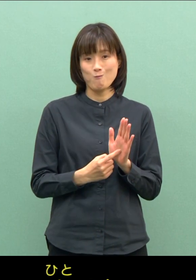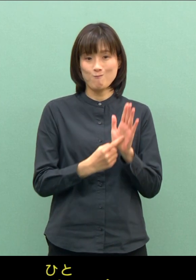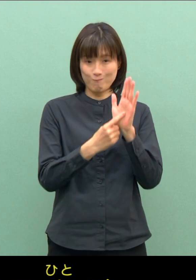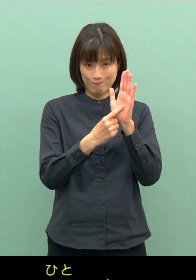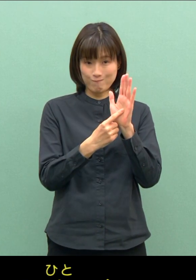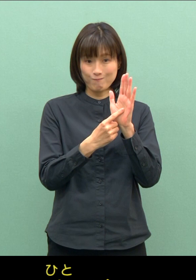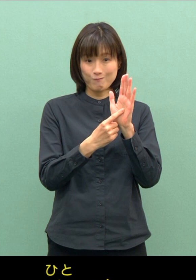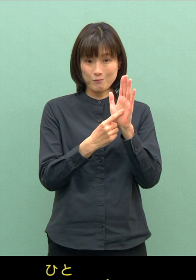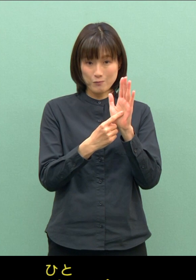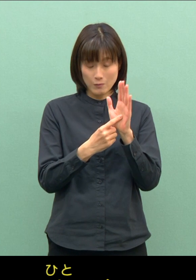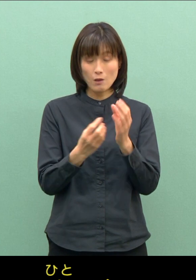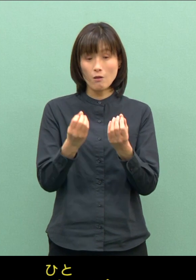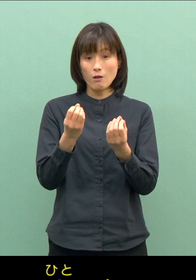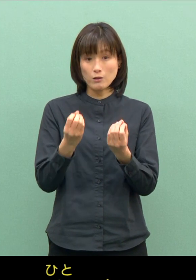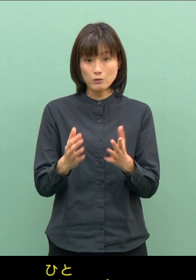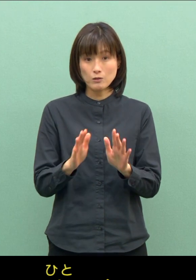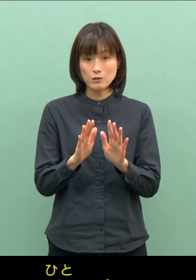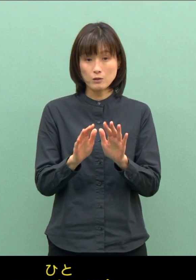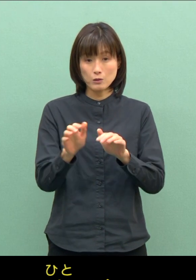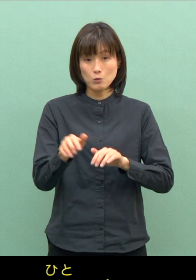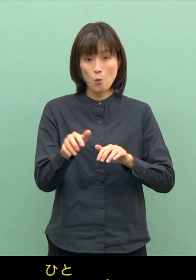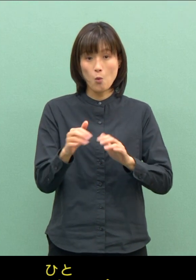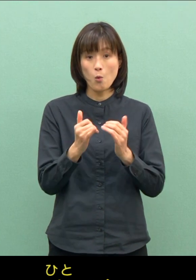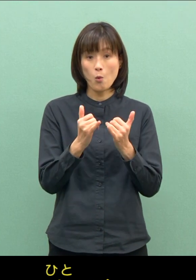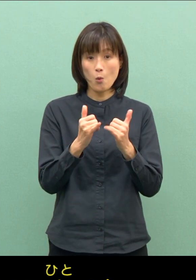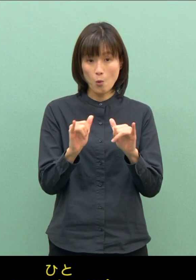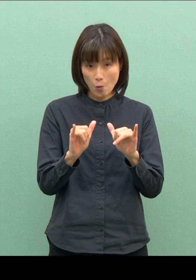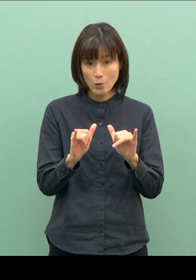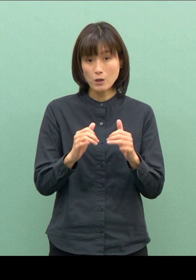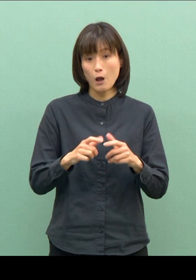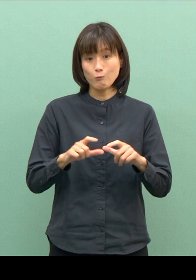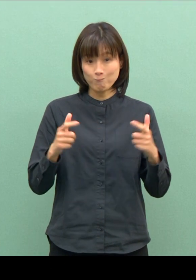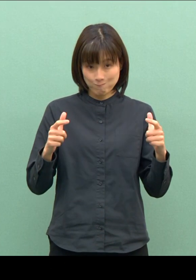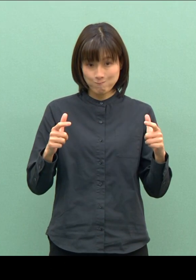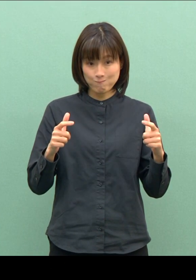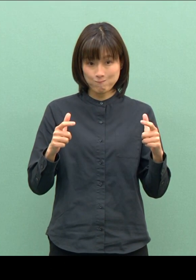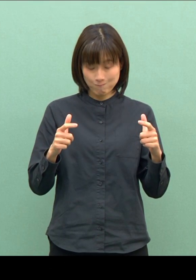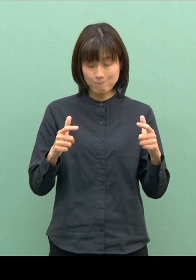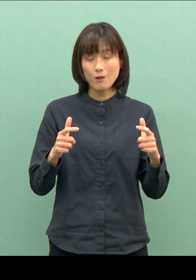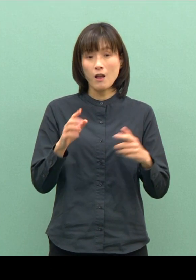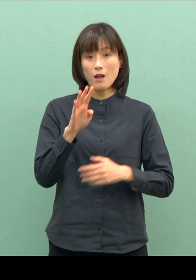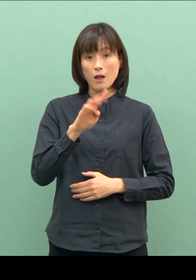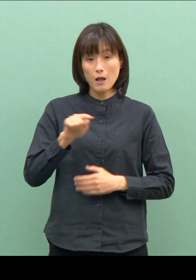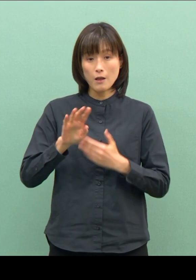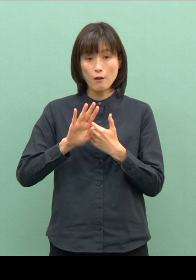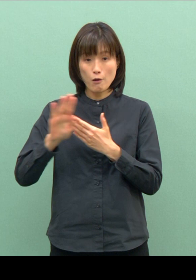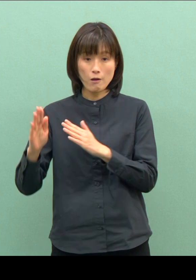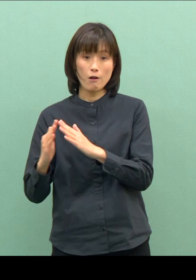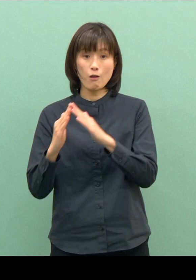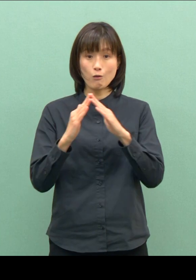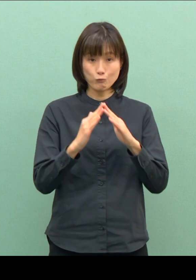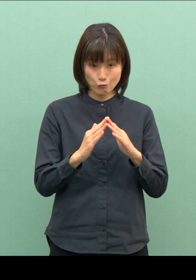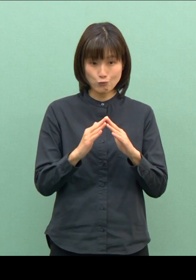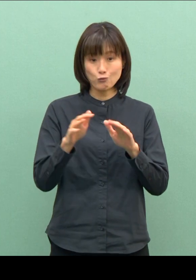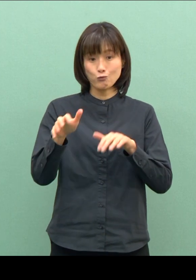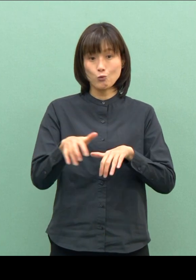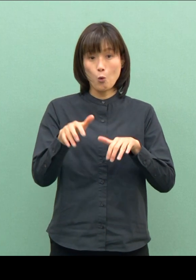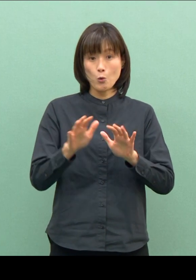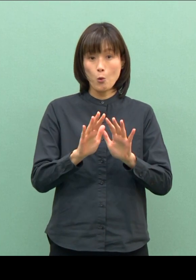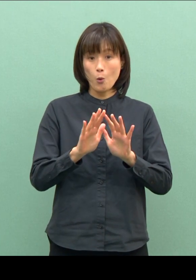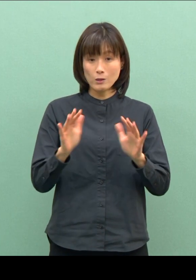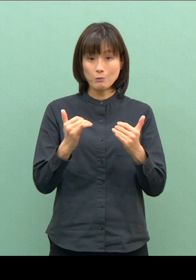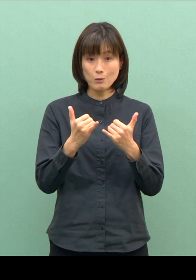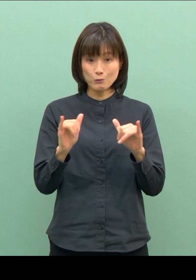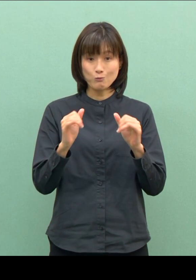では新たに農業を始める人が増えているんだけど、中には県外から移住して農業を始める人もいるみたいだ